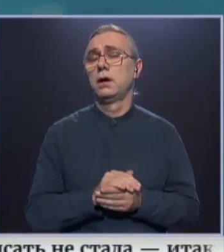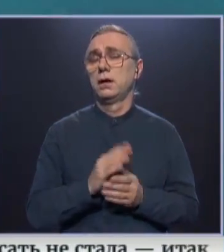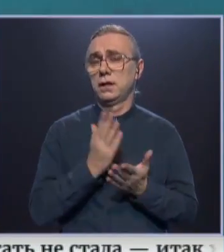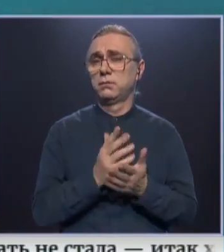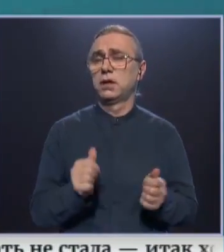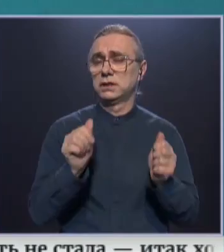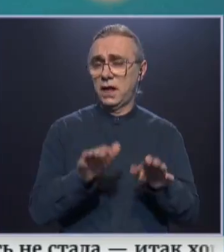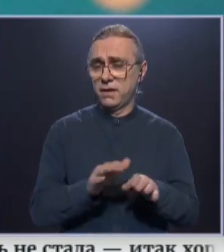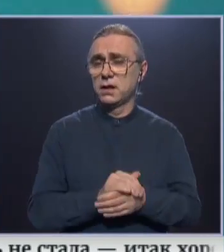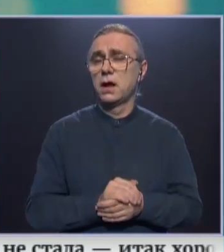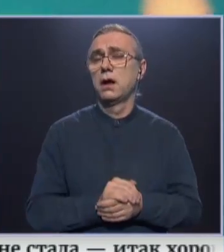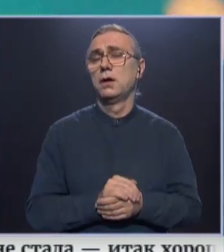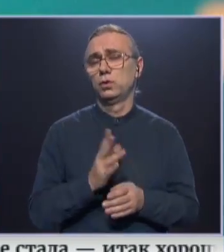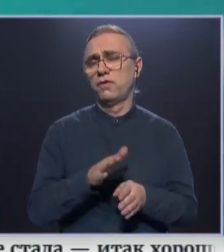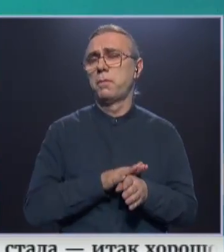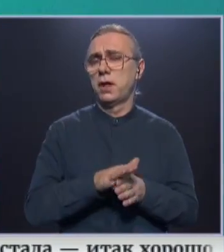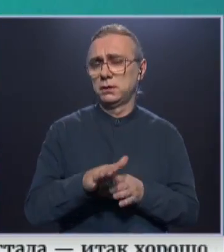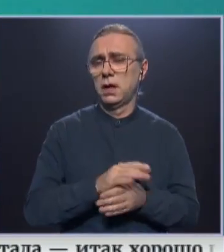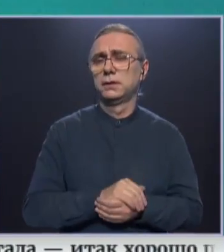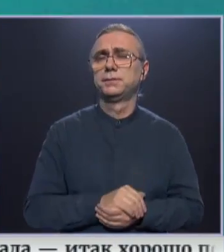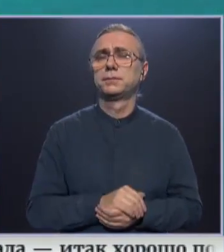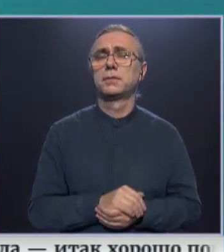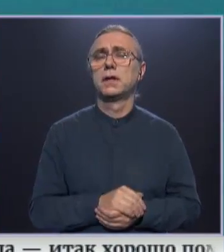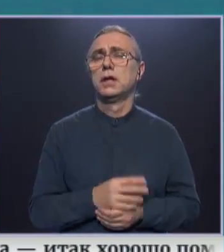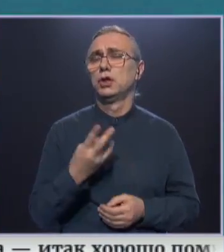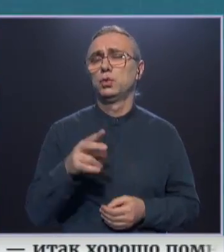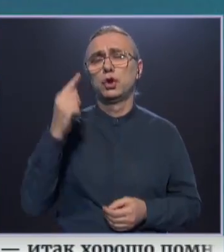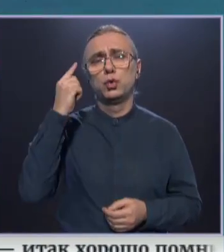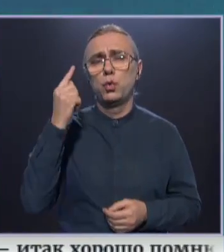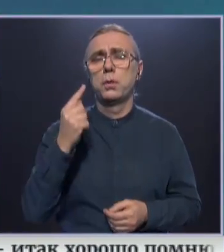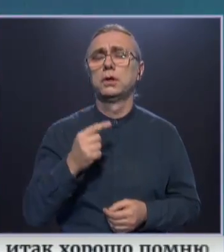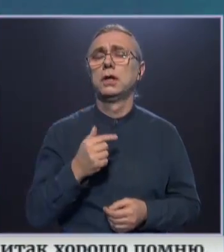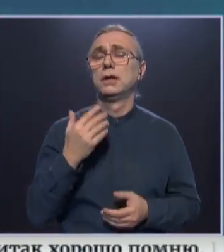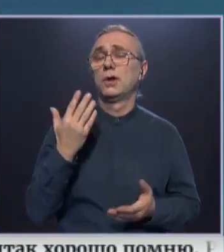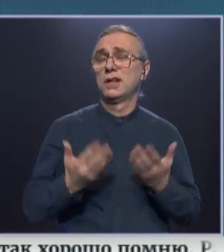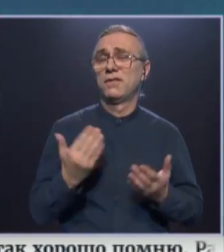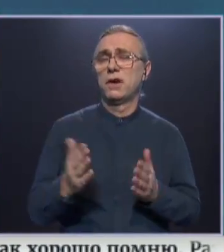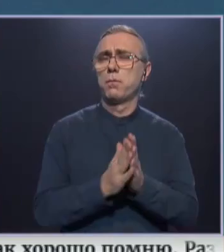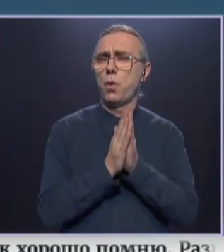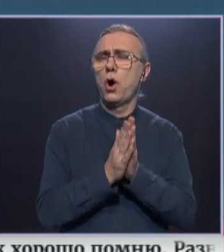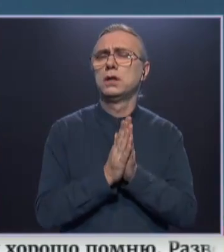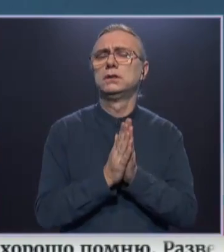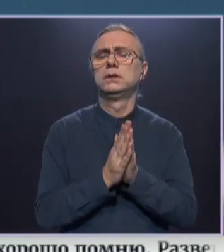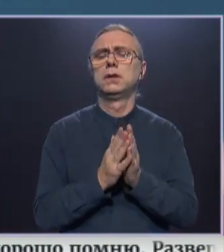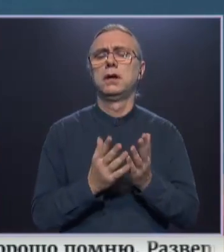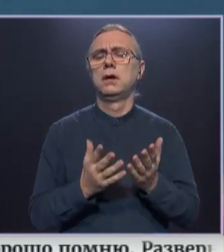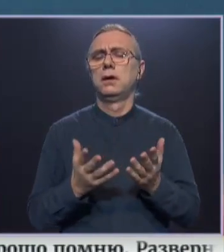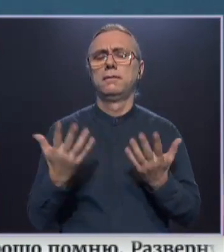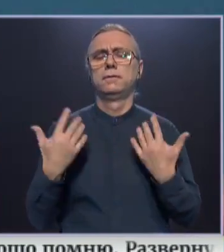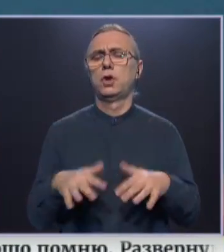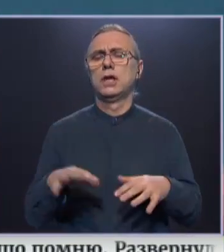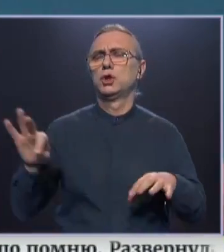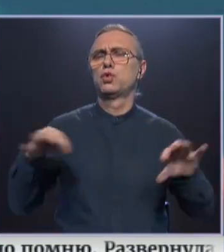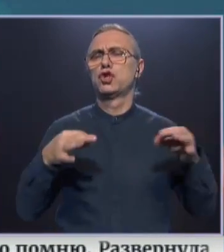все сложится. Не нужно думать, что если вы молитесь, что какие-то такие вот сверхискушения обрушиваются на